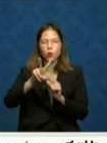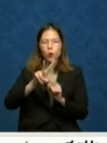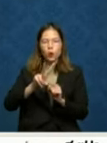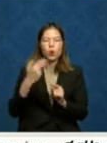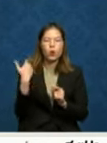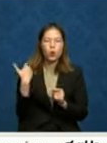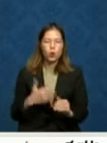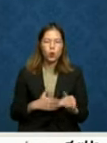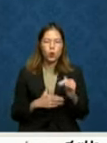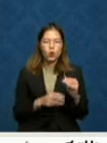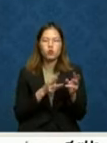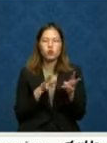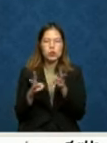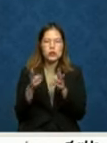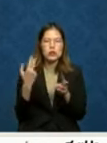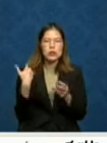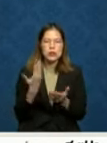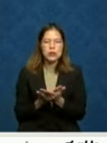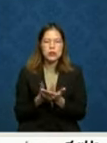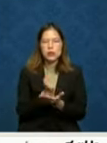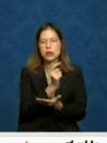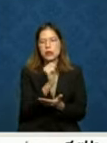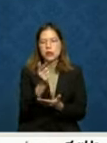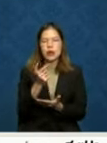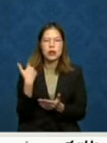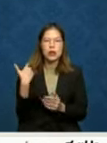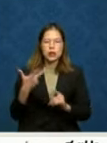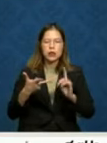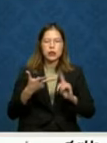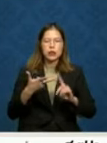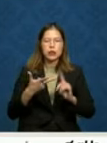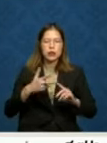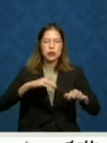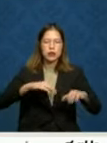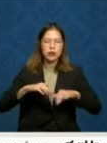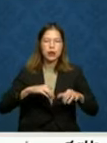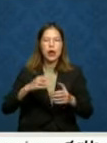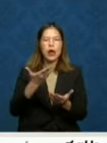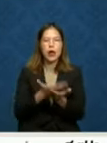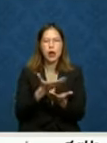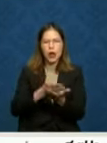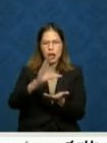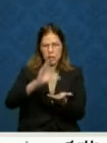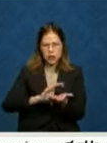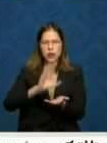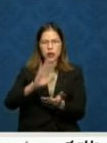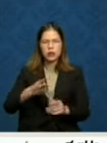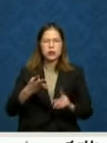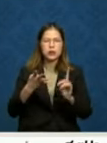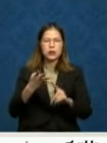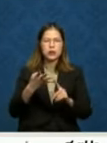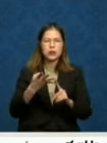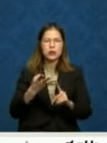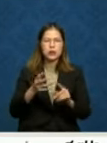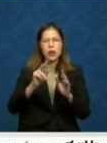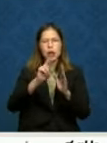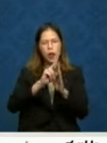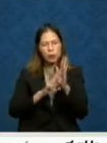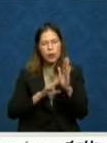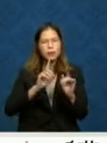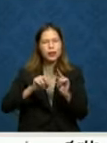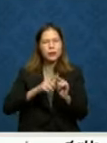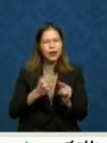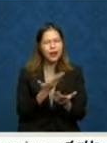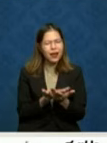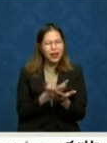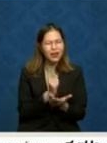างการบริหารและการจ่ายเงินของกองทุน3ระดมการจัดหาทุน4ออกระเบียบเกี่ยวกับการรับเงินการจ่ายเงินการเก็บรัก